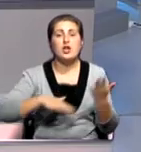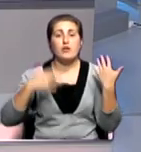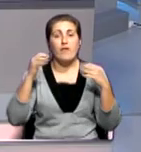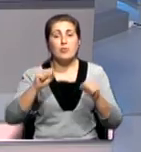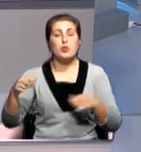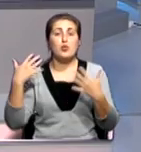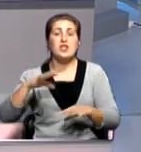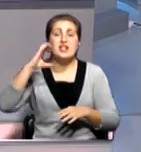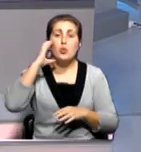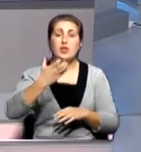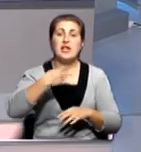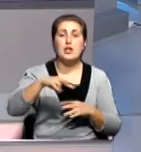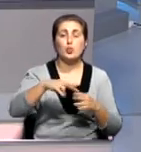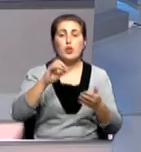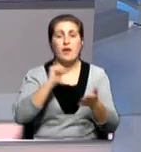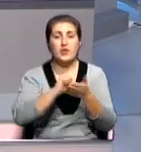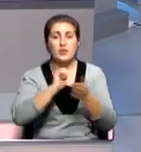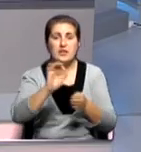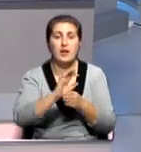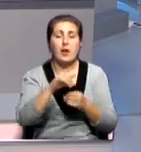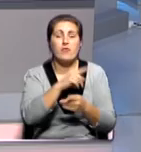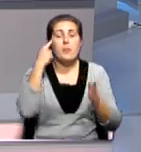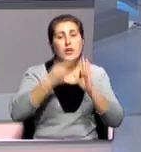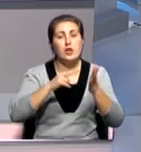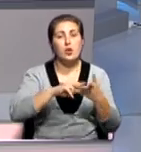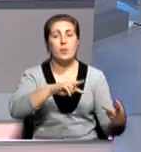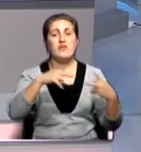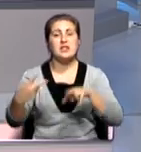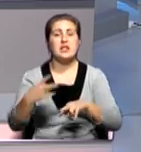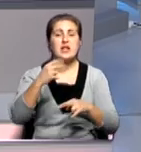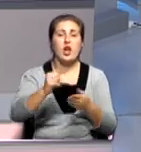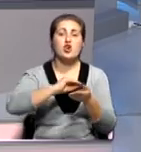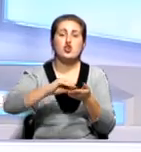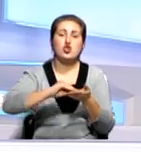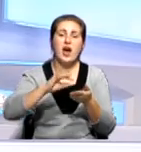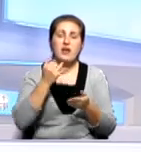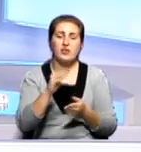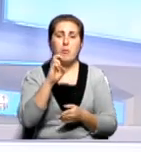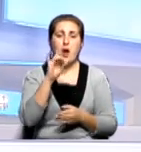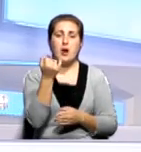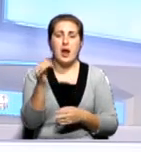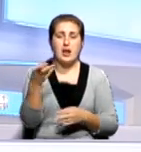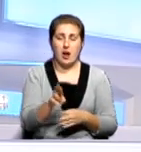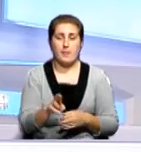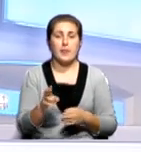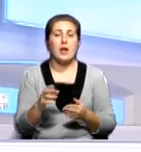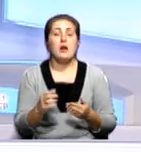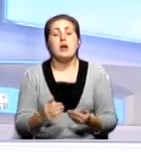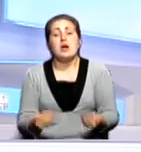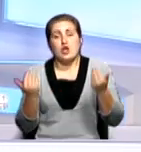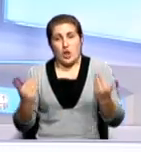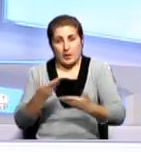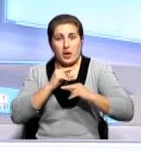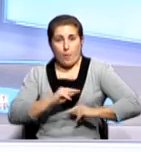уже серьезные литературные произведения планируете перевести на шрифт брайля сейчас мы работаем над этим мы уже так